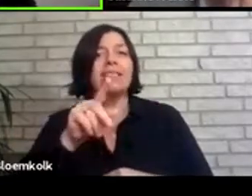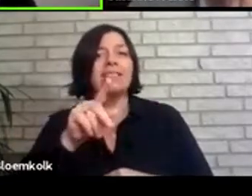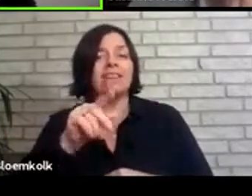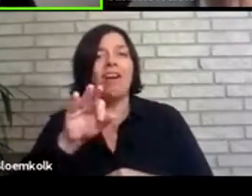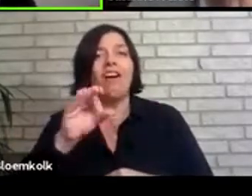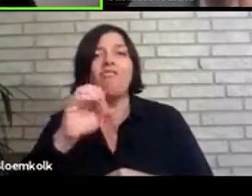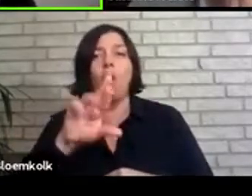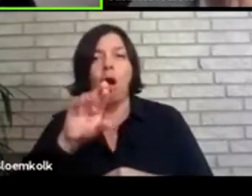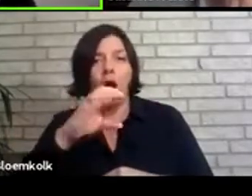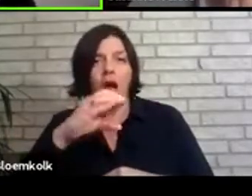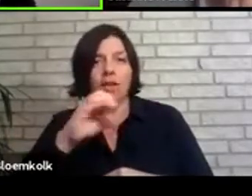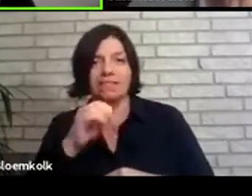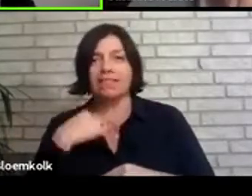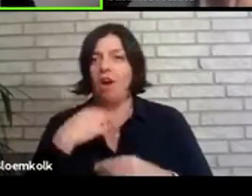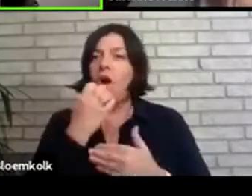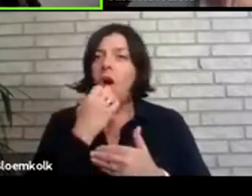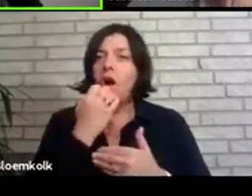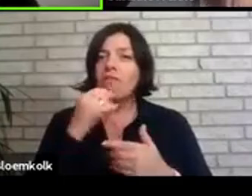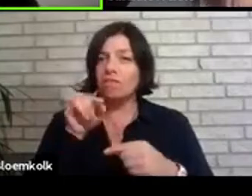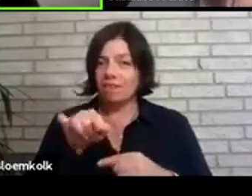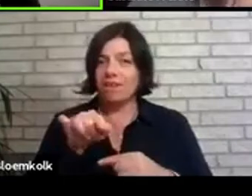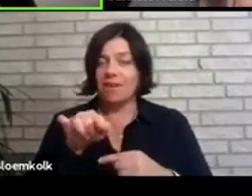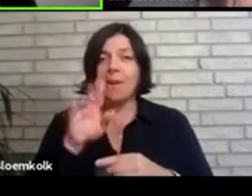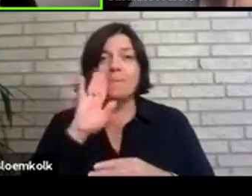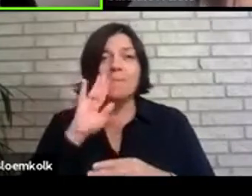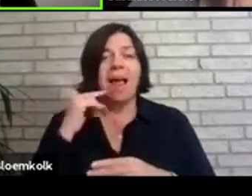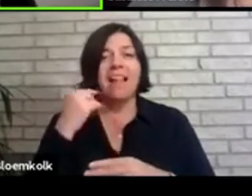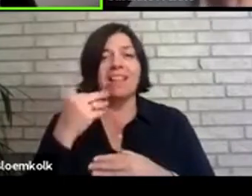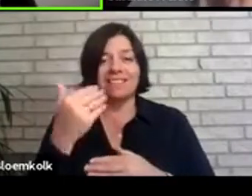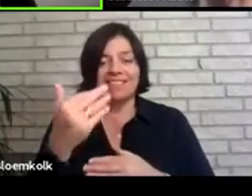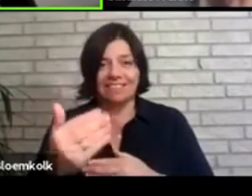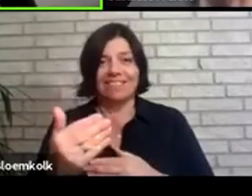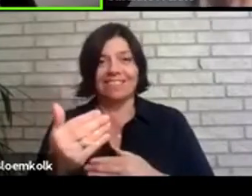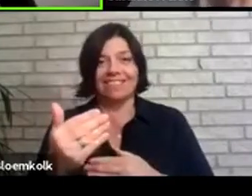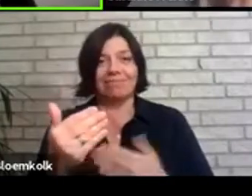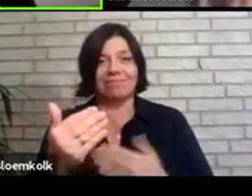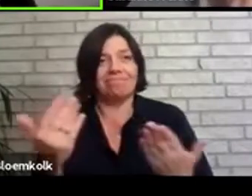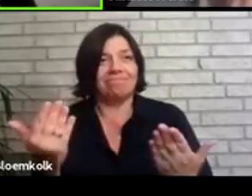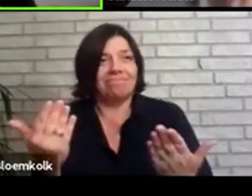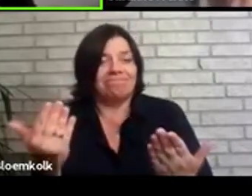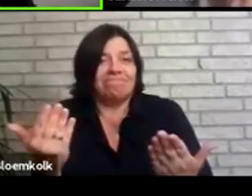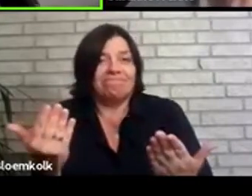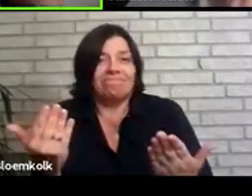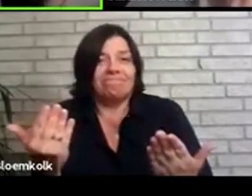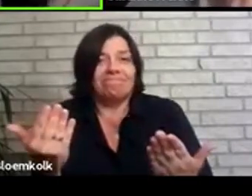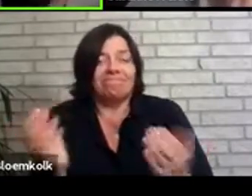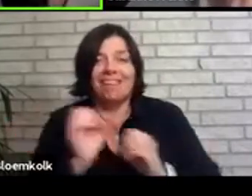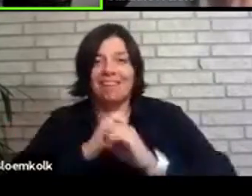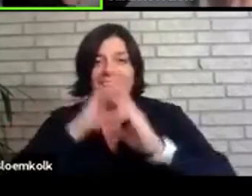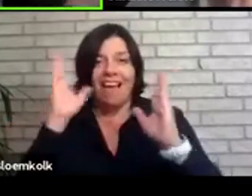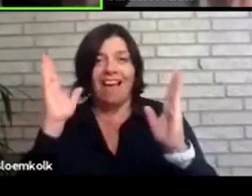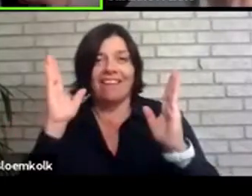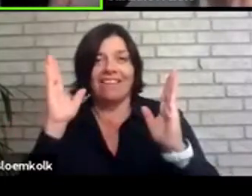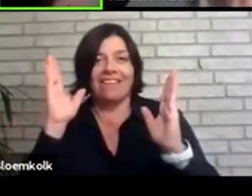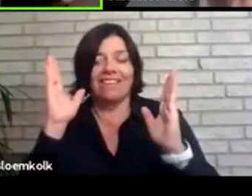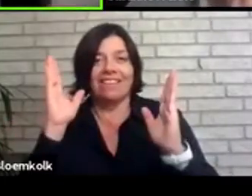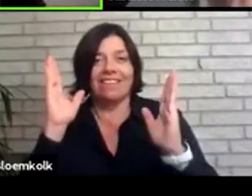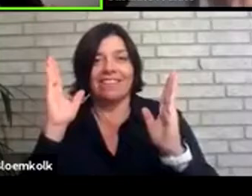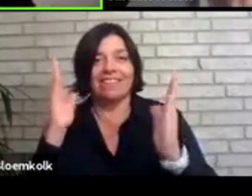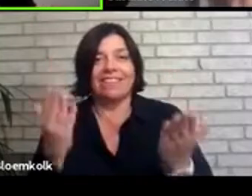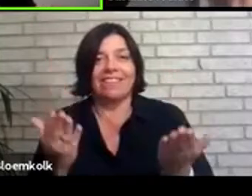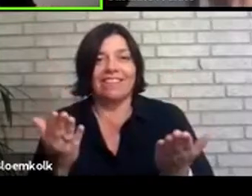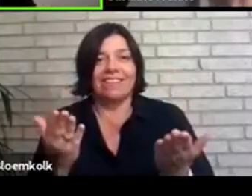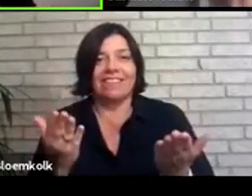auch tragfähige Ergebnisse bringt, ist ja ein erster Schritt dahin, den es so in den letzten Jahren, also der in den letzten Jahrzehnten